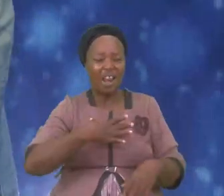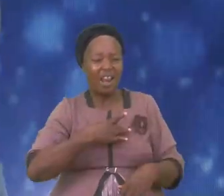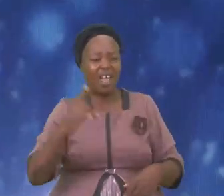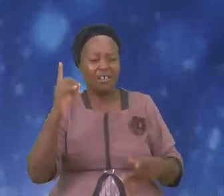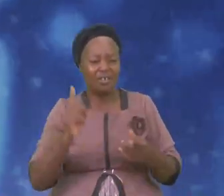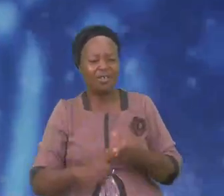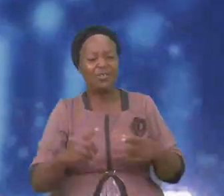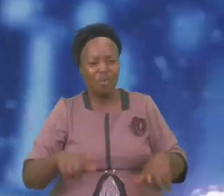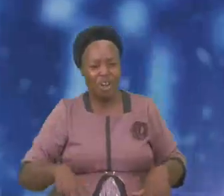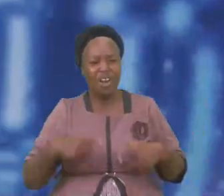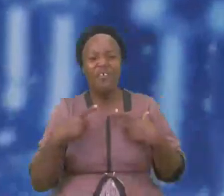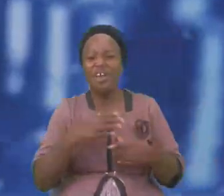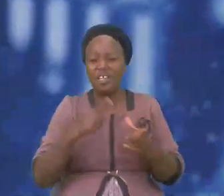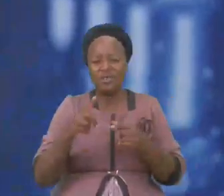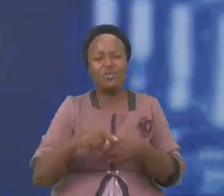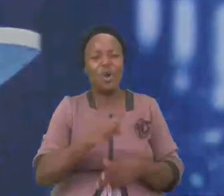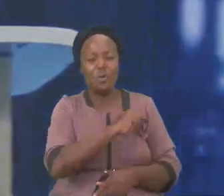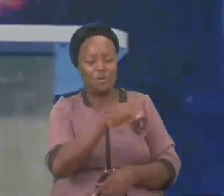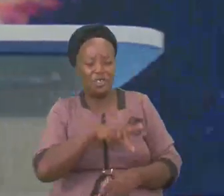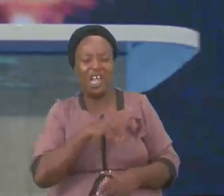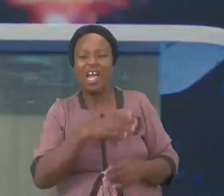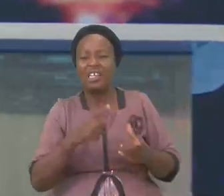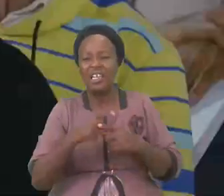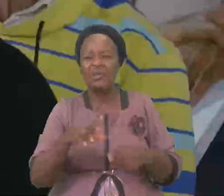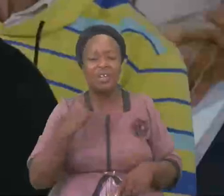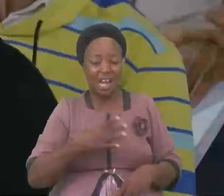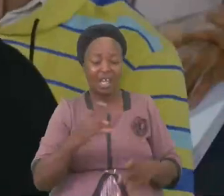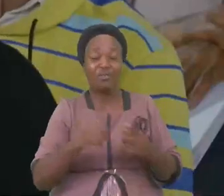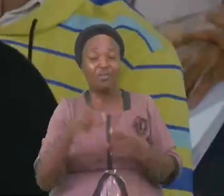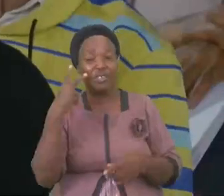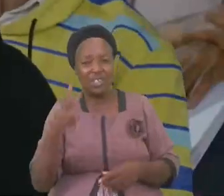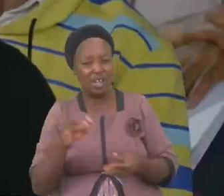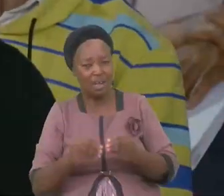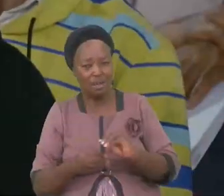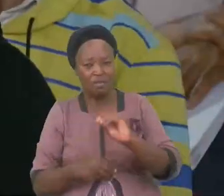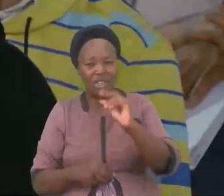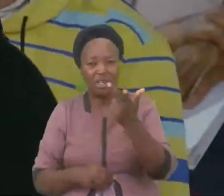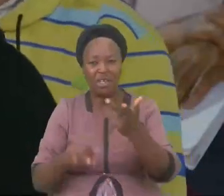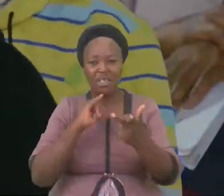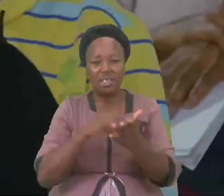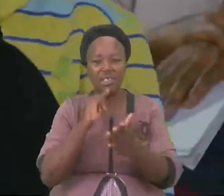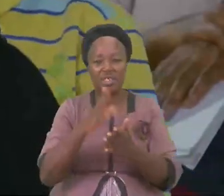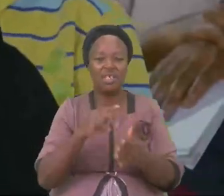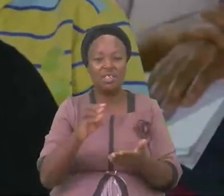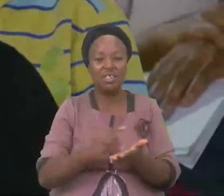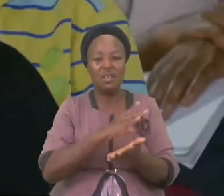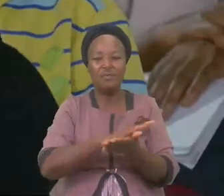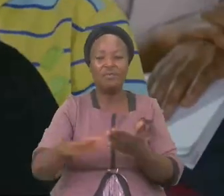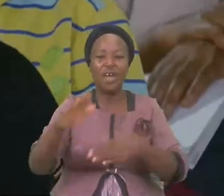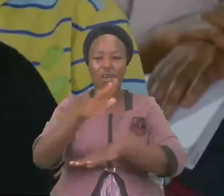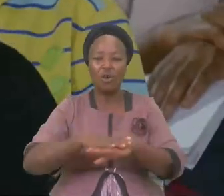aimeraient avoir, apprécier, aimeraient voir. Troisième point donc, l'appel